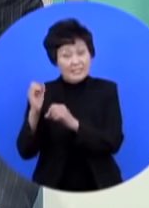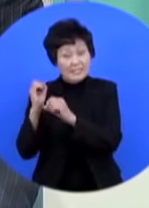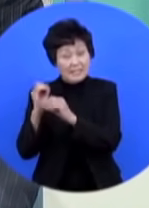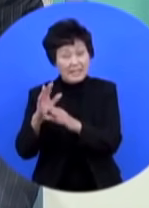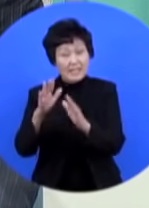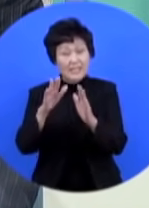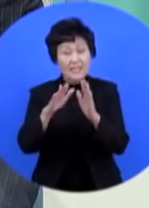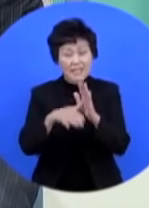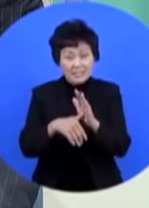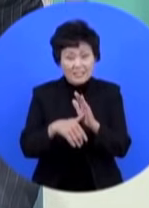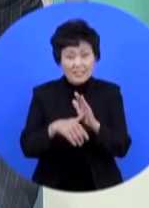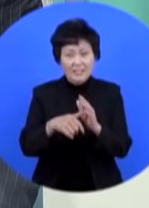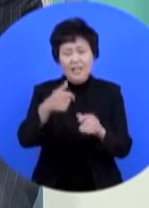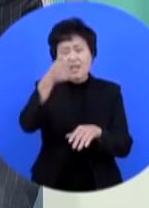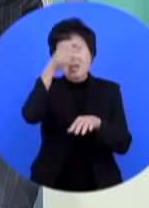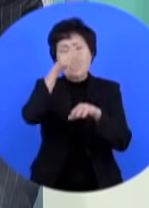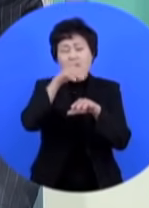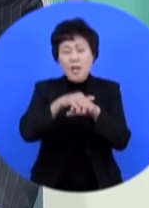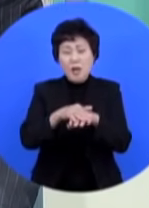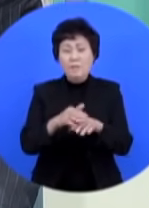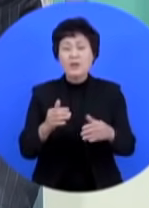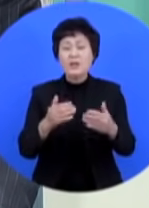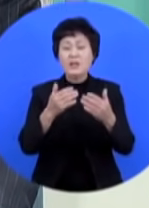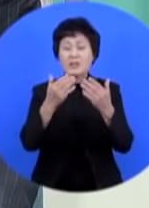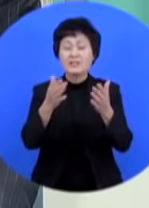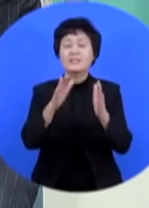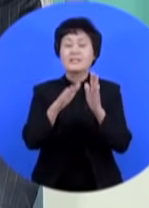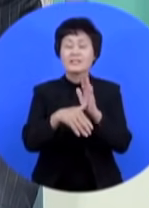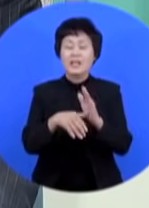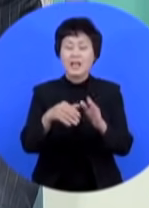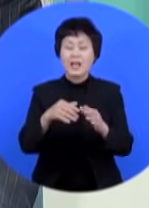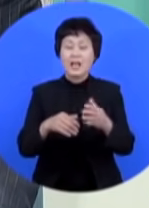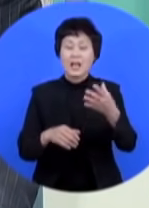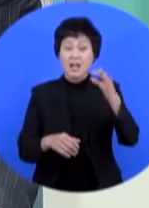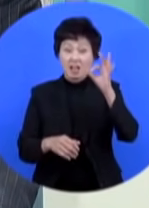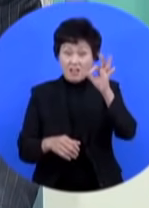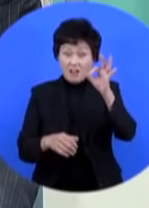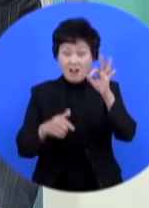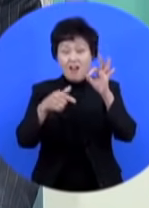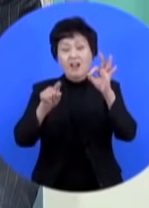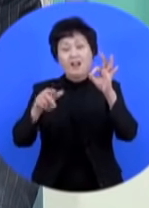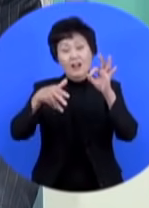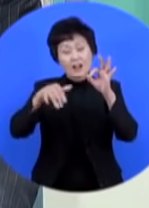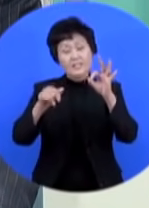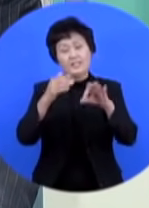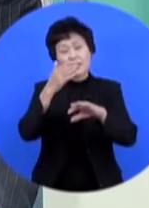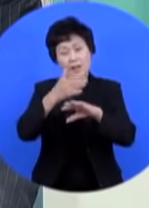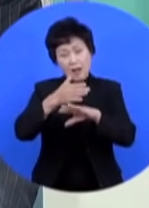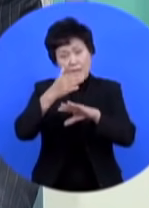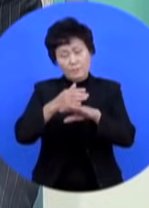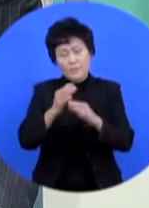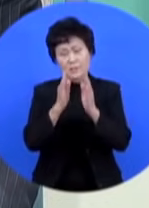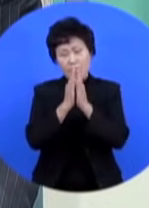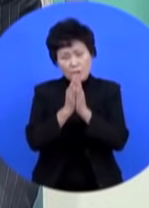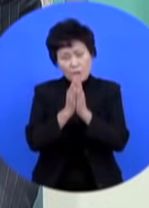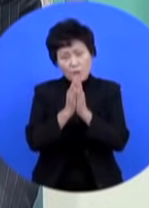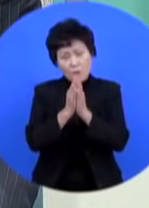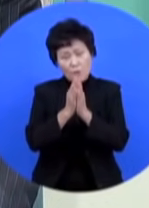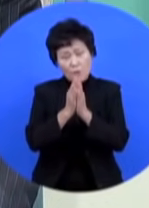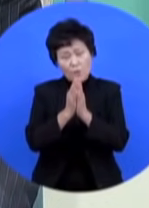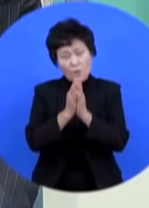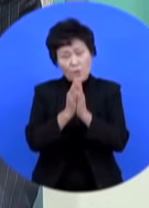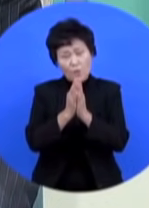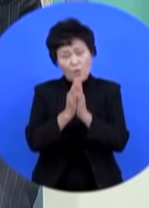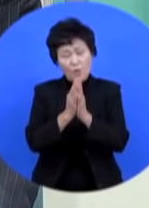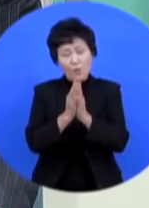때 10가지 감사 기도를 또 드렸다는 말씀을 들었거든요. 어떤 기도였는지 좀 소개를